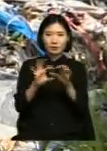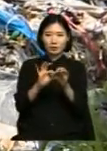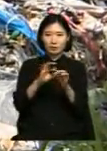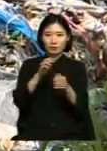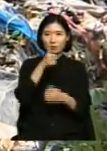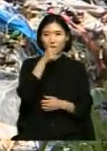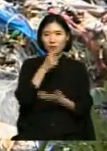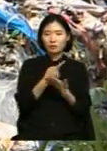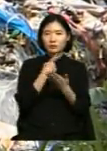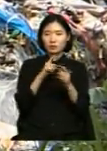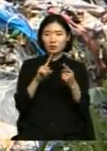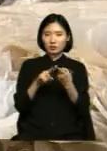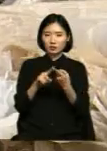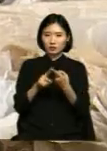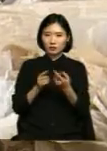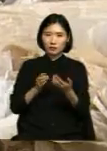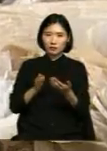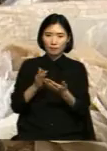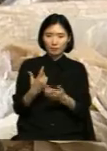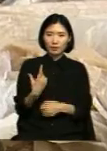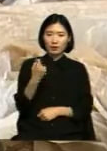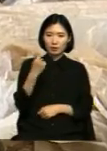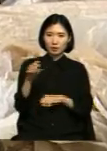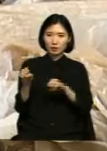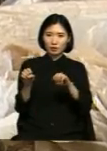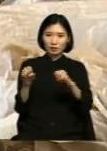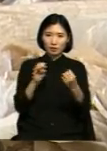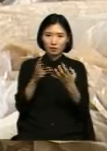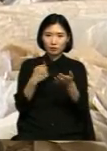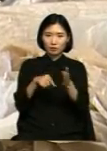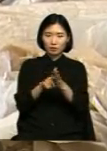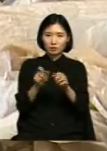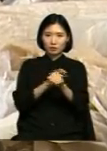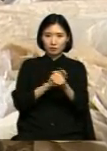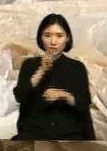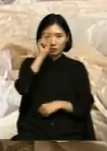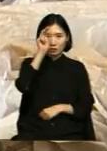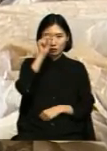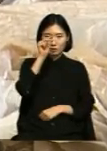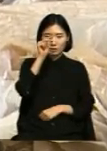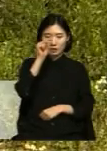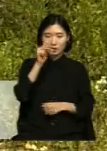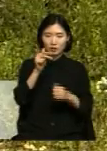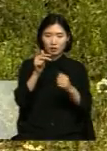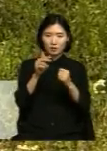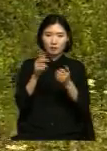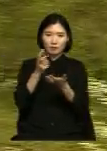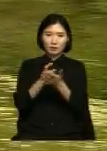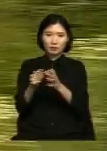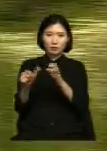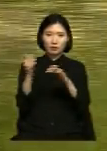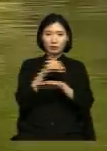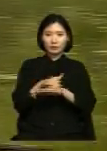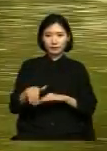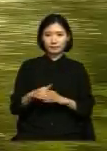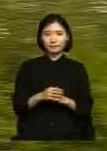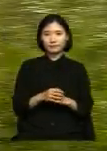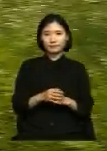범죄에 대해 신속하고 전문적으로 대응하기 위해 자체적으로 특별사법경찰관 제도를 도입할 방침입니다.